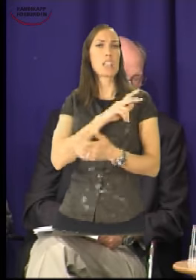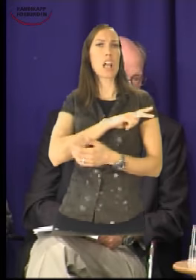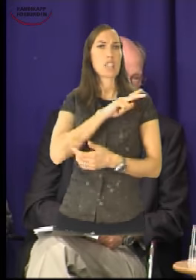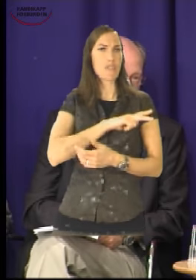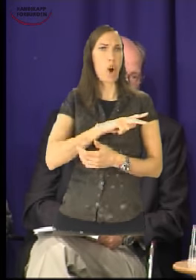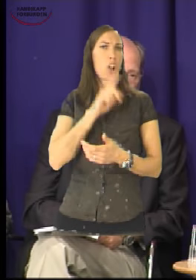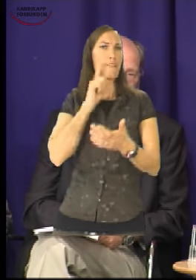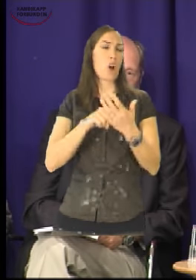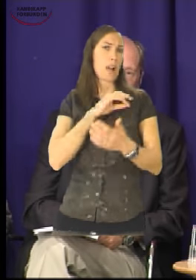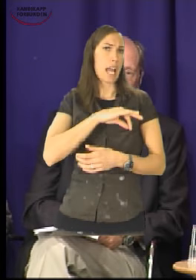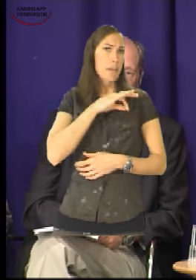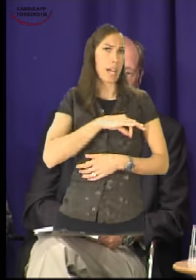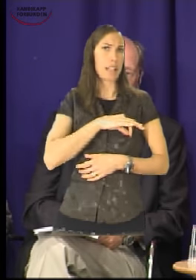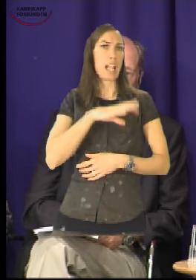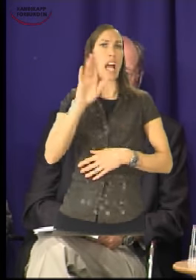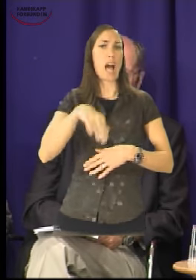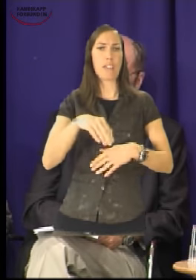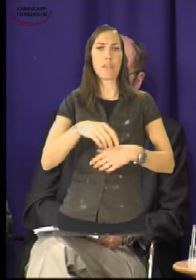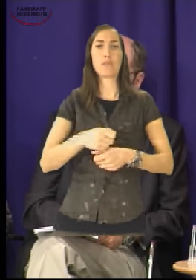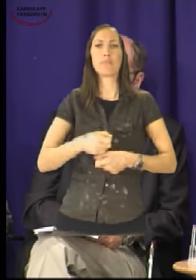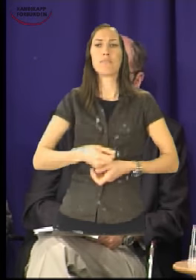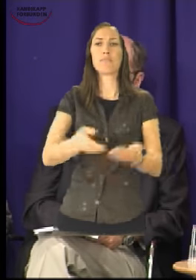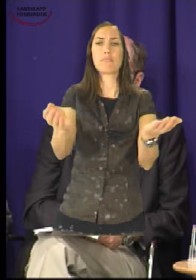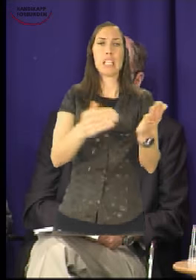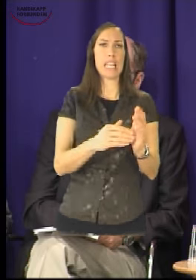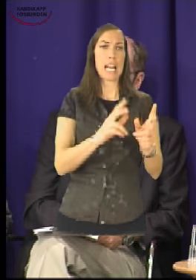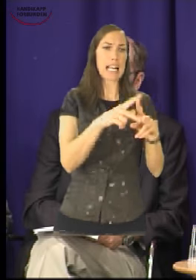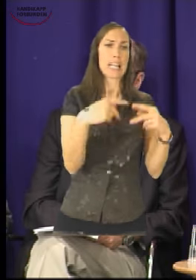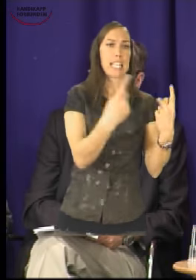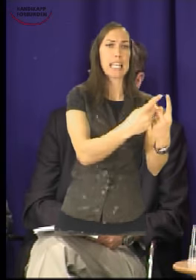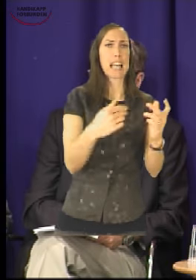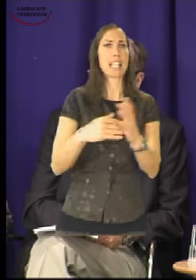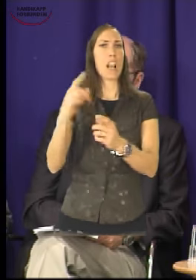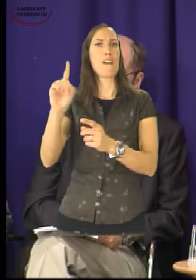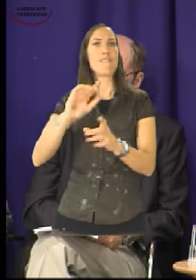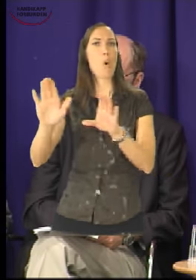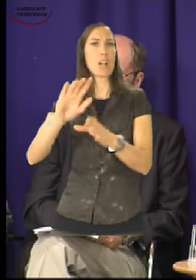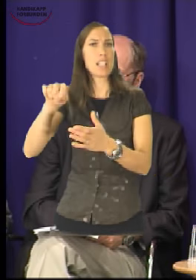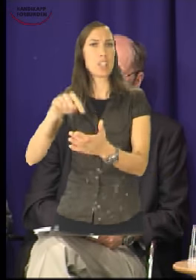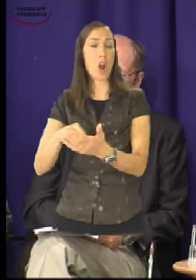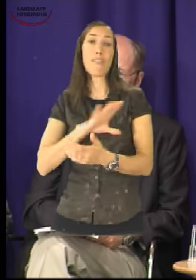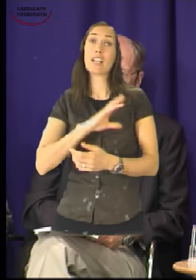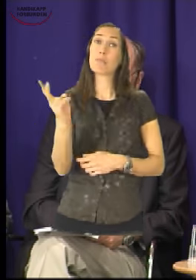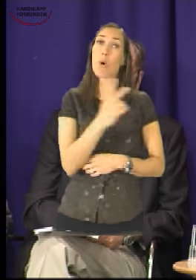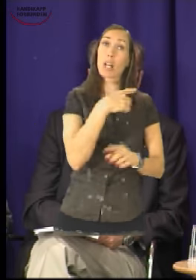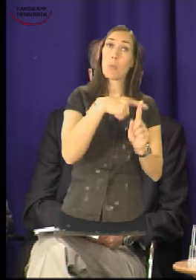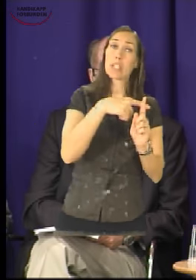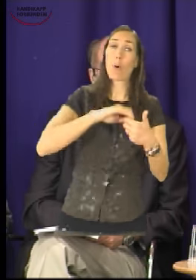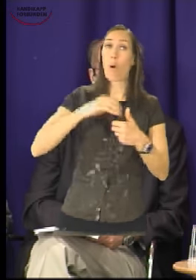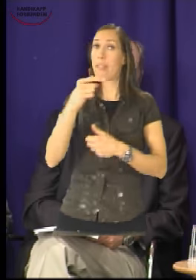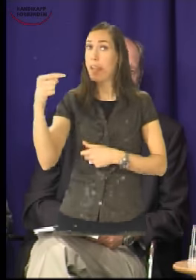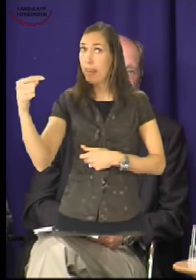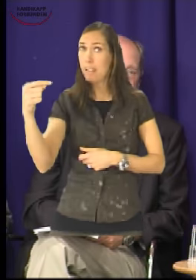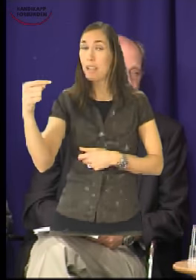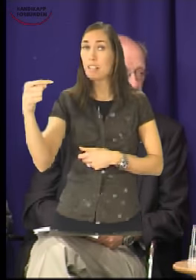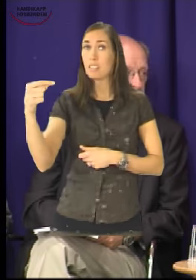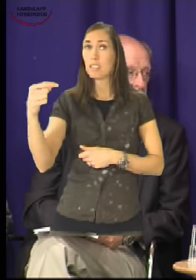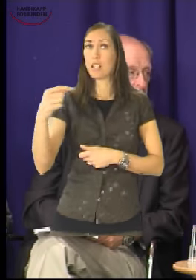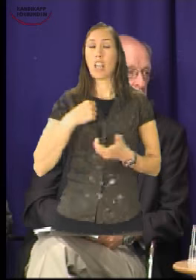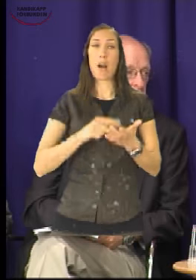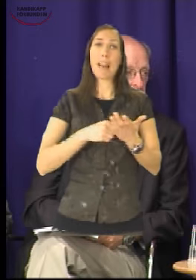för läkemedlen ut på kliniken eller på vårdcentralen. Det finns både för- och nackdelar med det, ska jag säga. Så det är inte